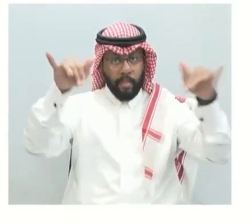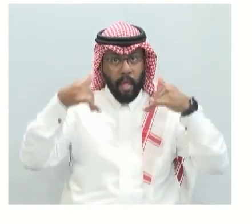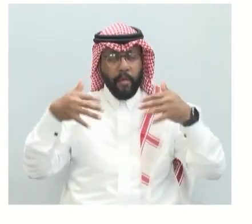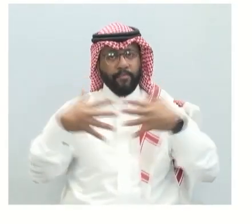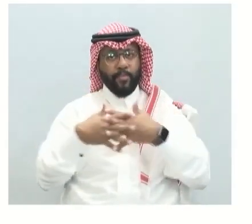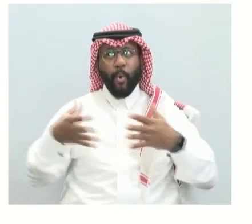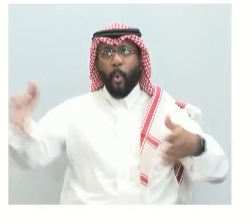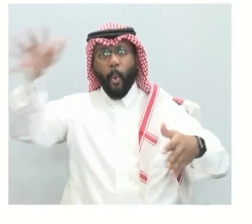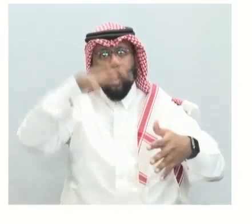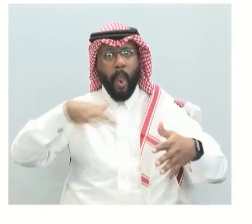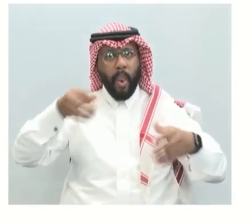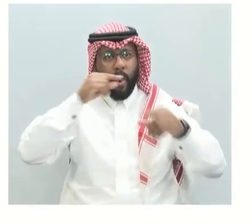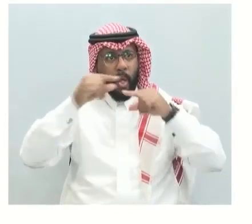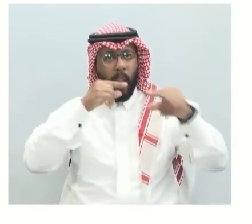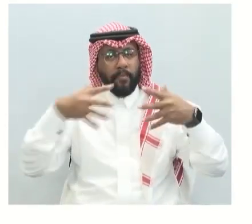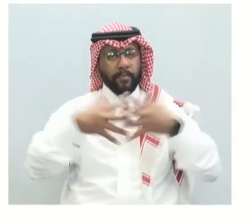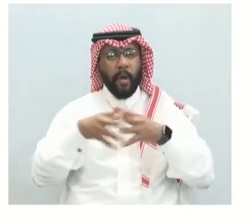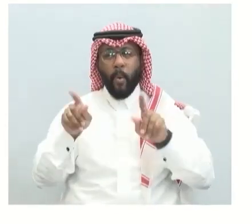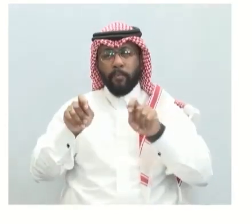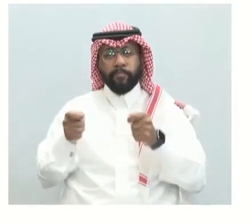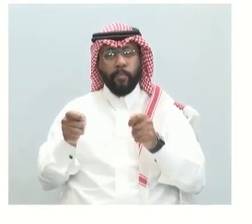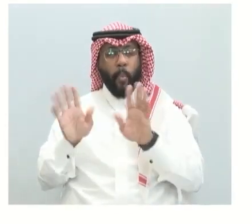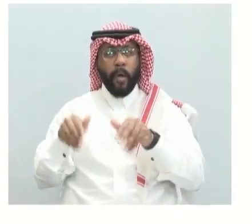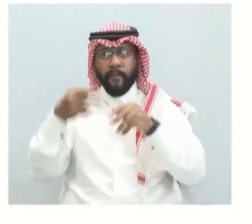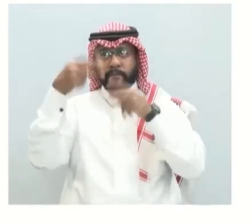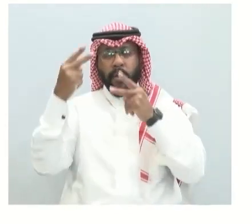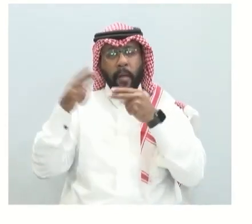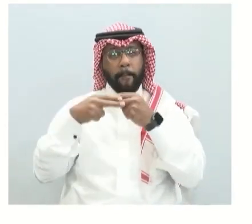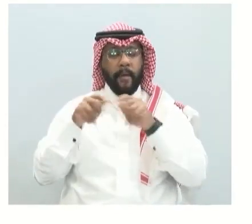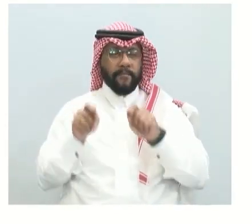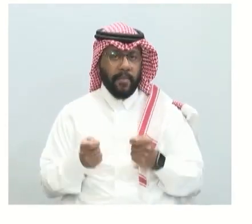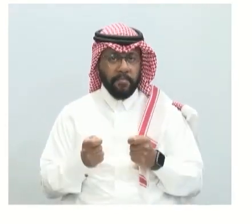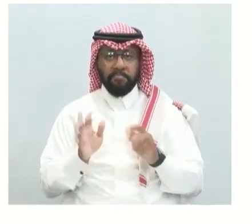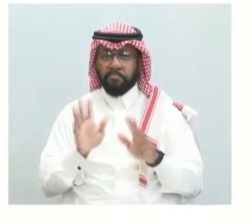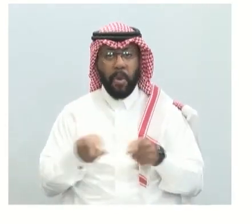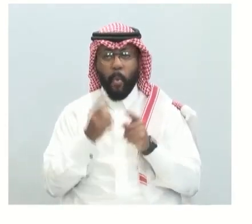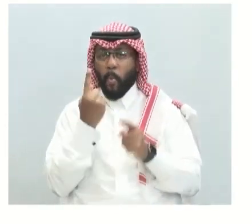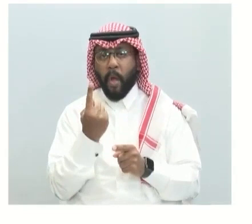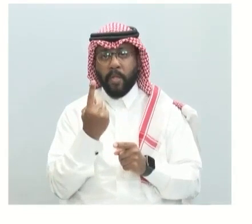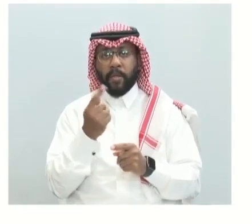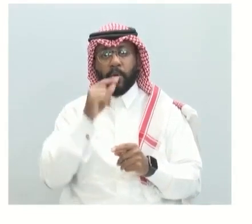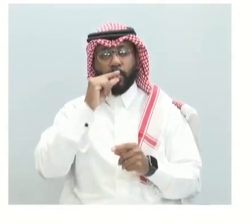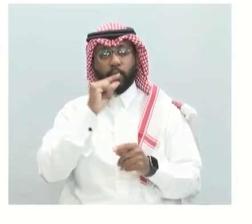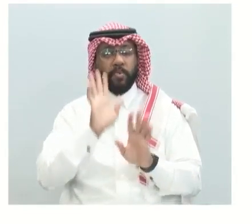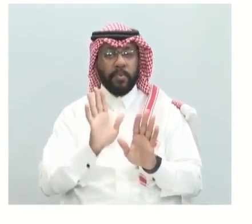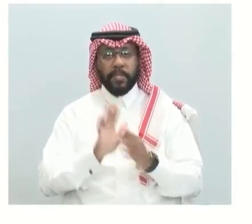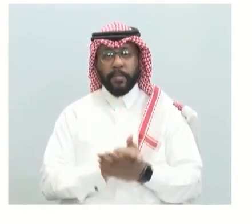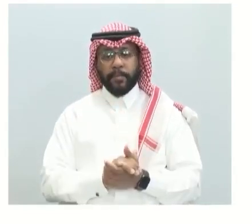المحادثه جماعيه او يتم ايقاف تشغيل الكاميرا وعدم تشغيلها فتصبح المكالمه فقط صوتيه